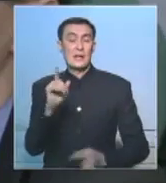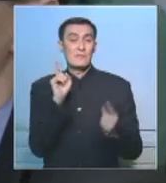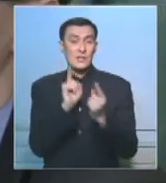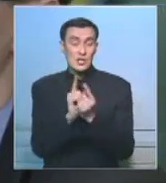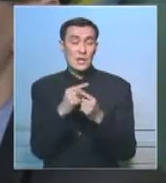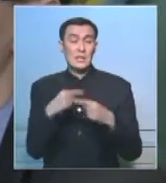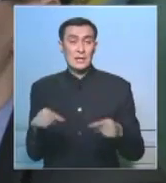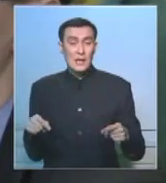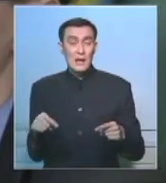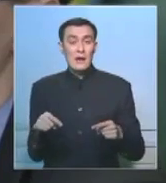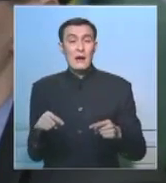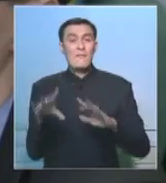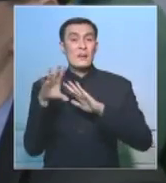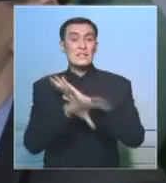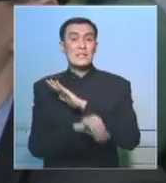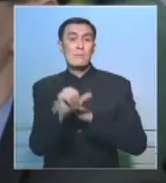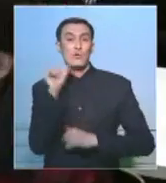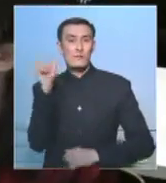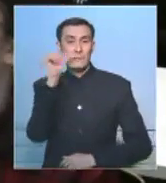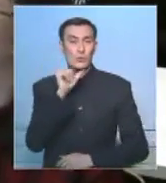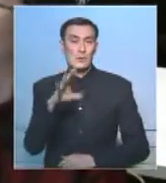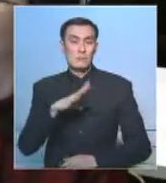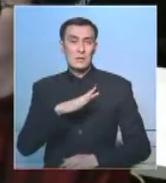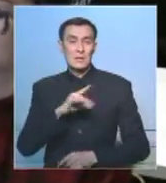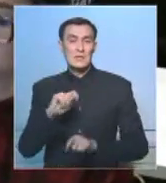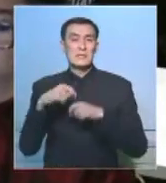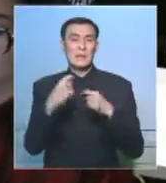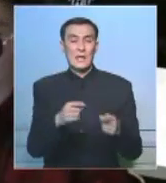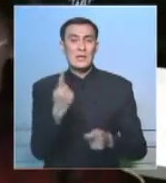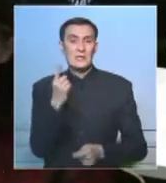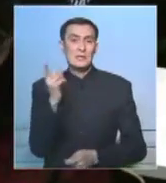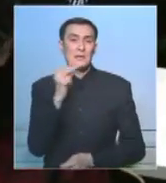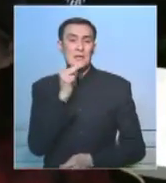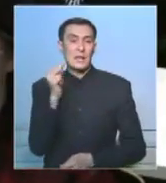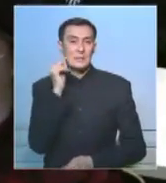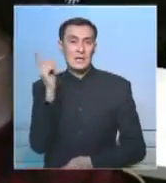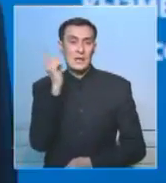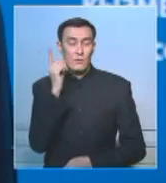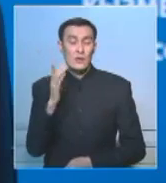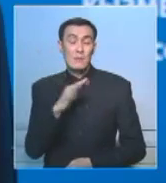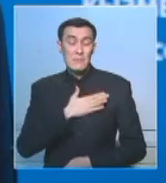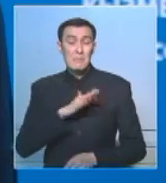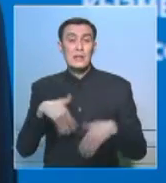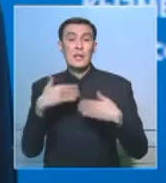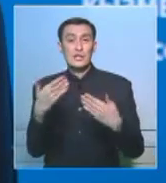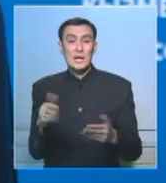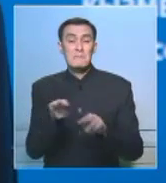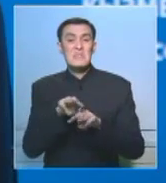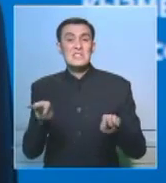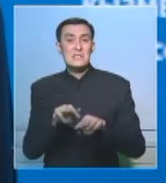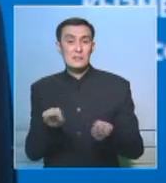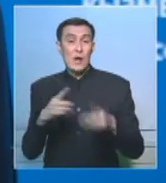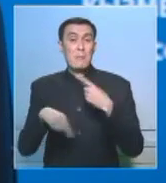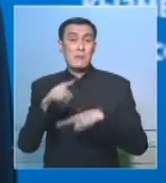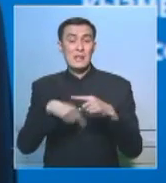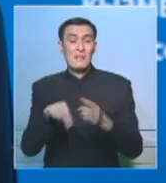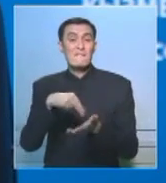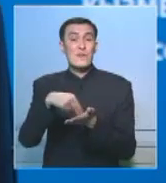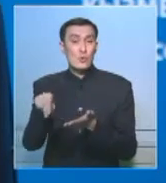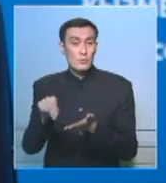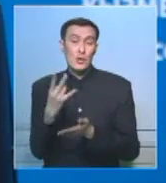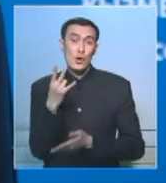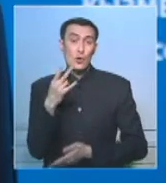так далее. В конце прошлого года был сдан один телефон китайский, это во время официальной встречи. Мы предложили выкупить министерство обратно по нашим